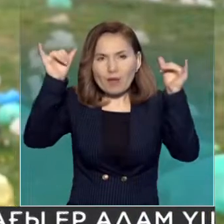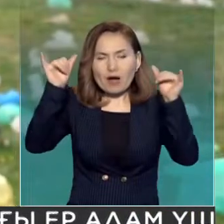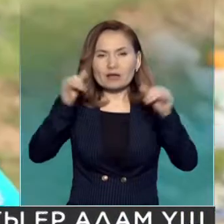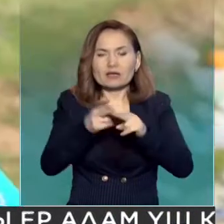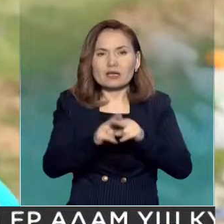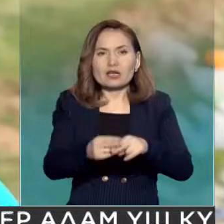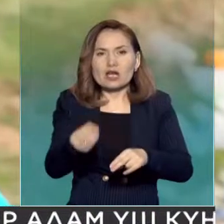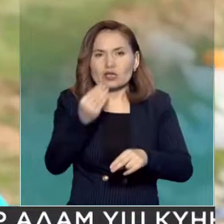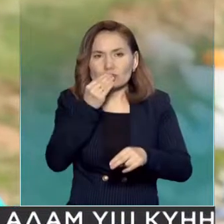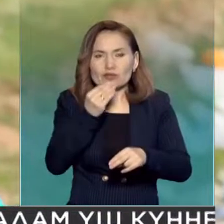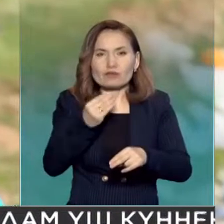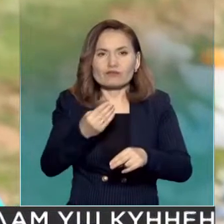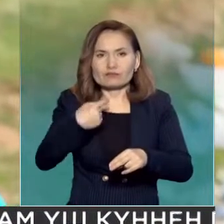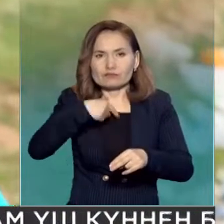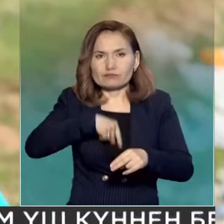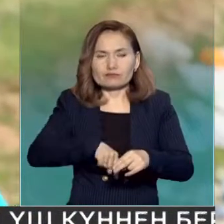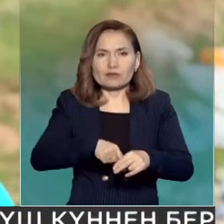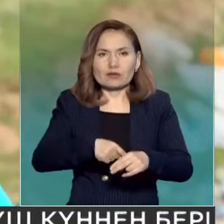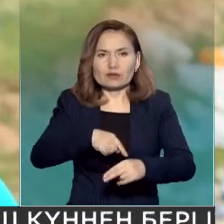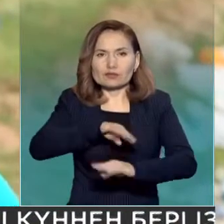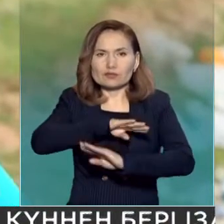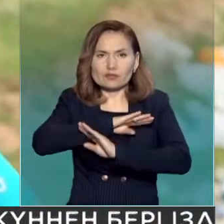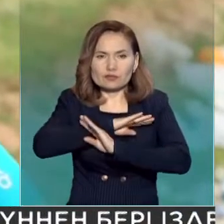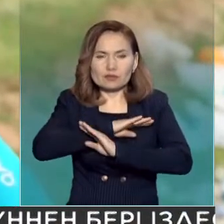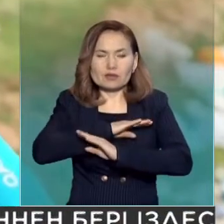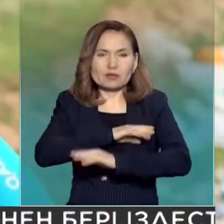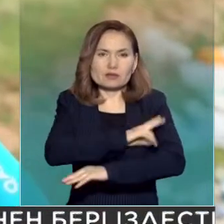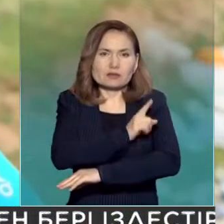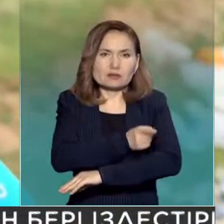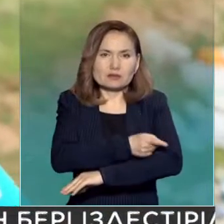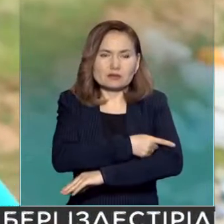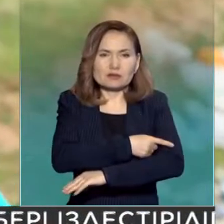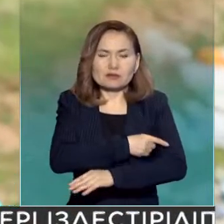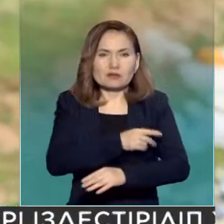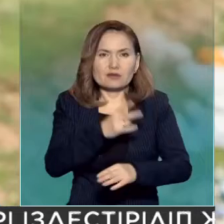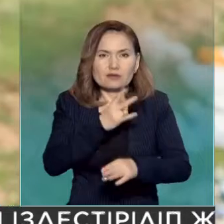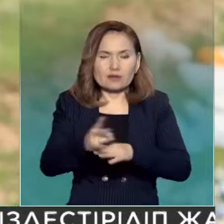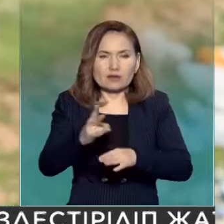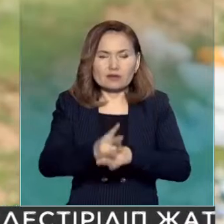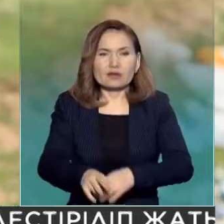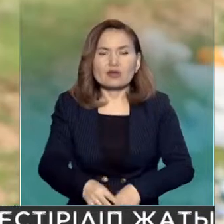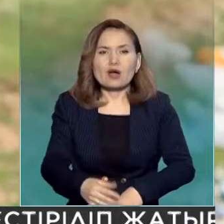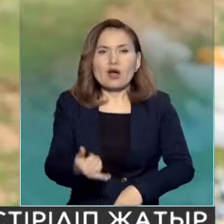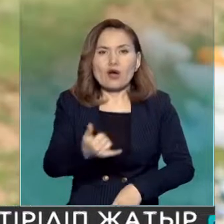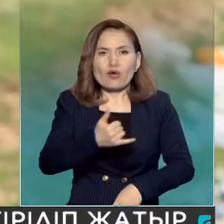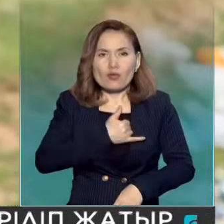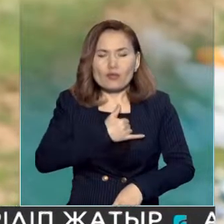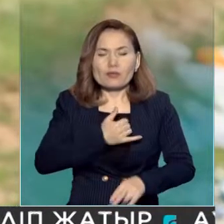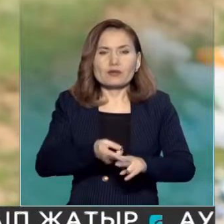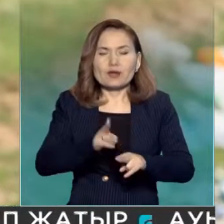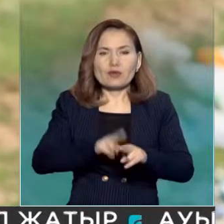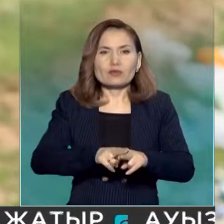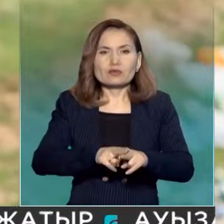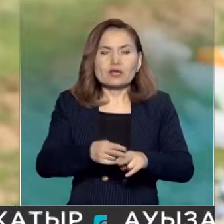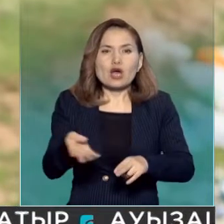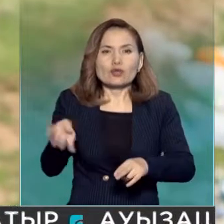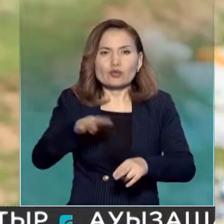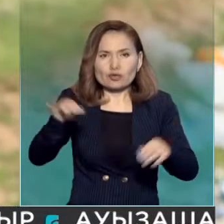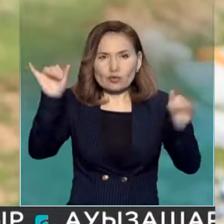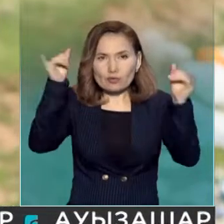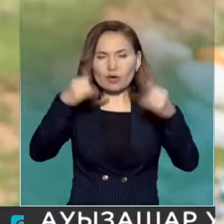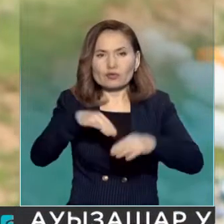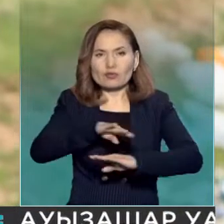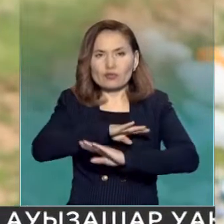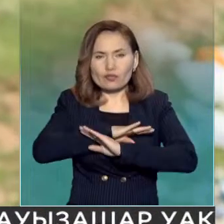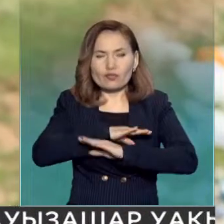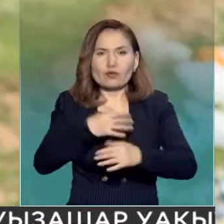жатқан көрінеді. Мал қырылып атыр, өліп атқандайыз. Бүгінгі өзіне мен 4 бұзау өлді үйден осы. Пакетім бар, басқан бар, малдың